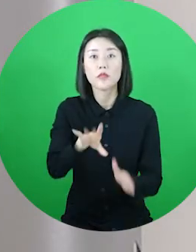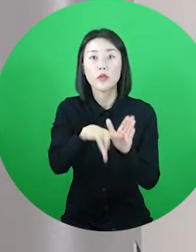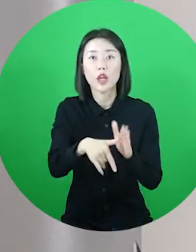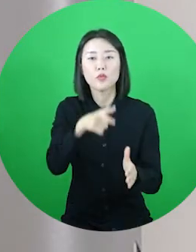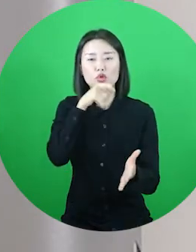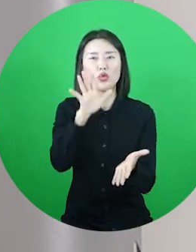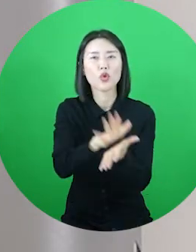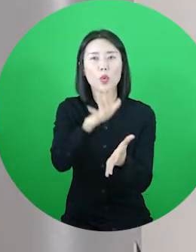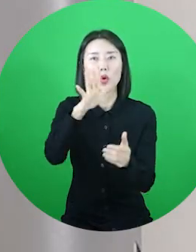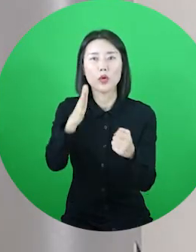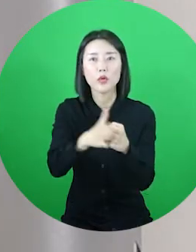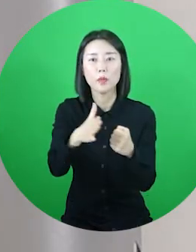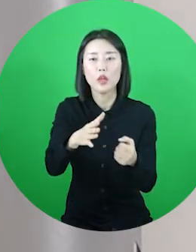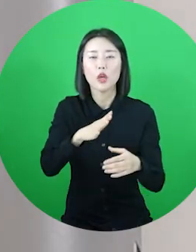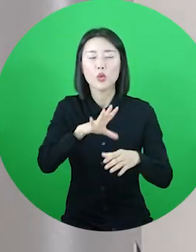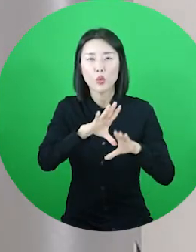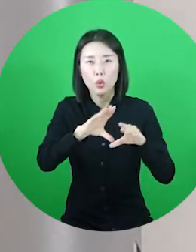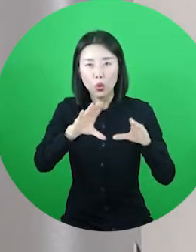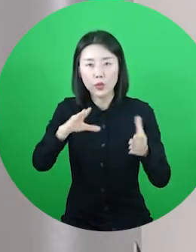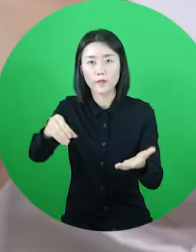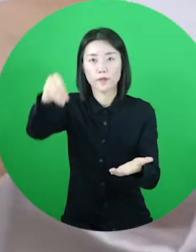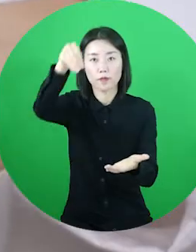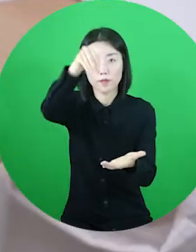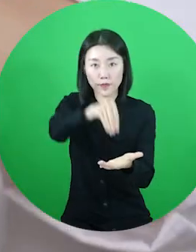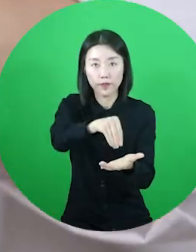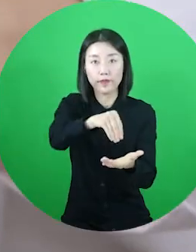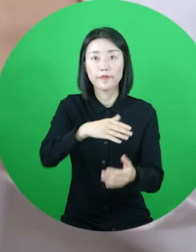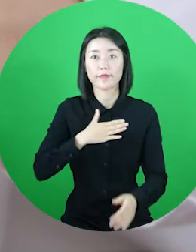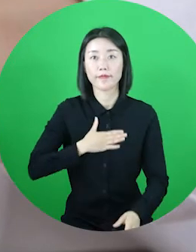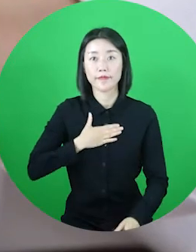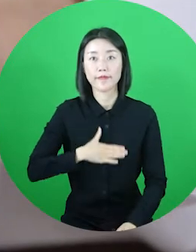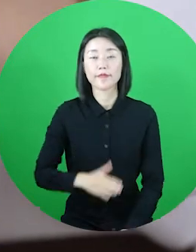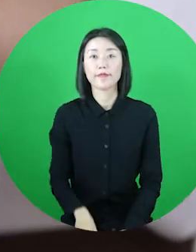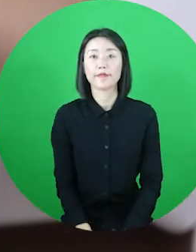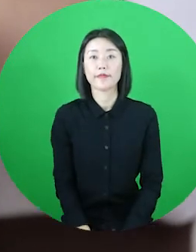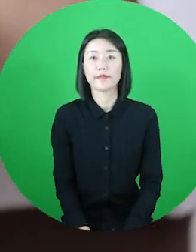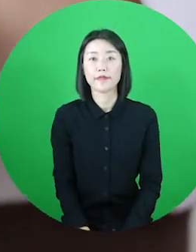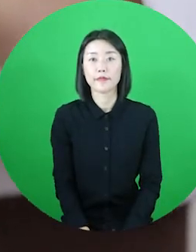튀지 않도록 살살 놓아야 해요.